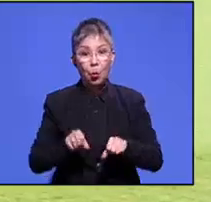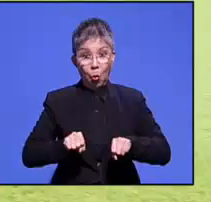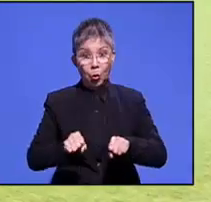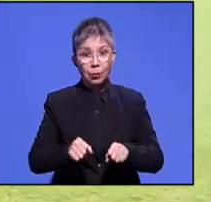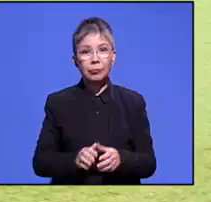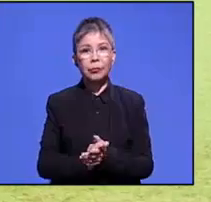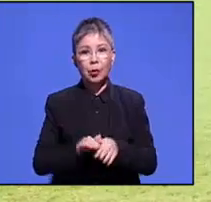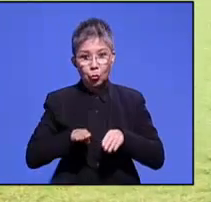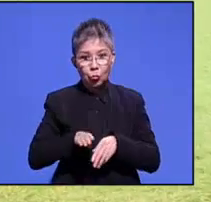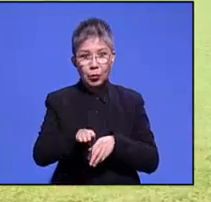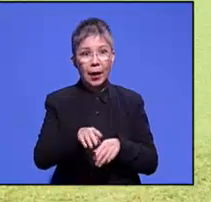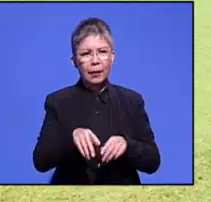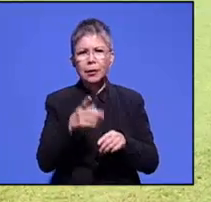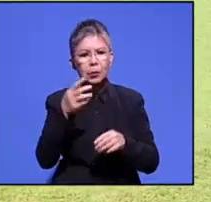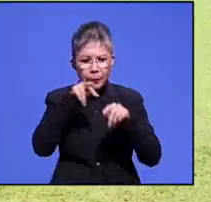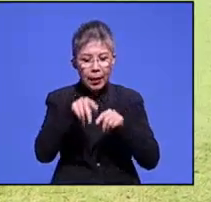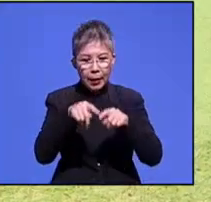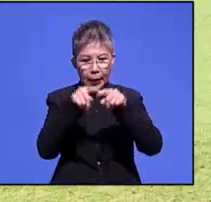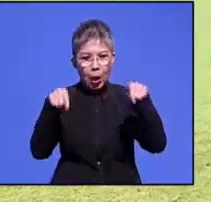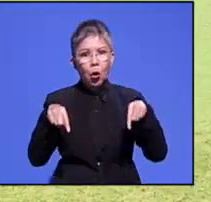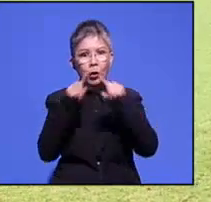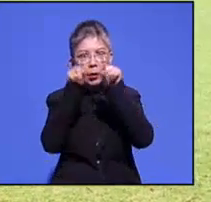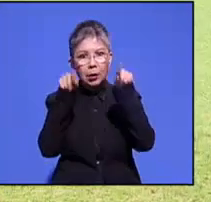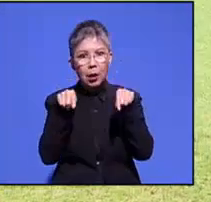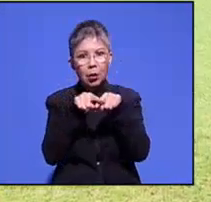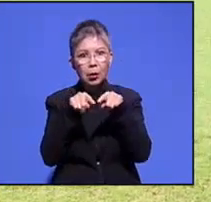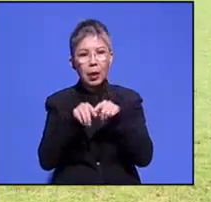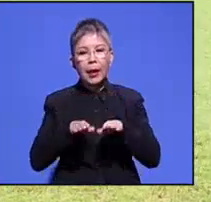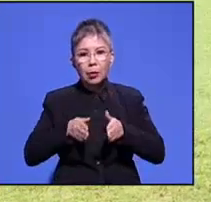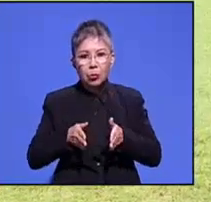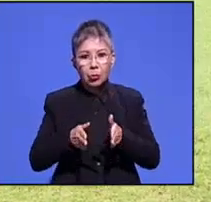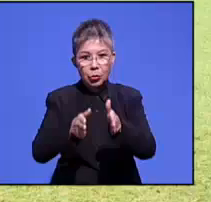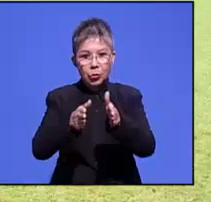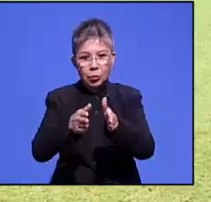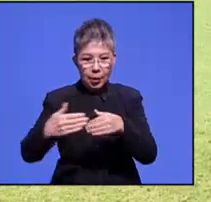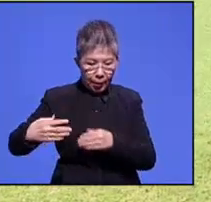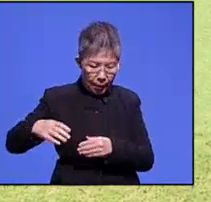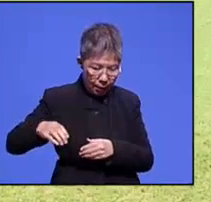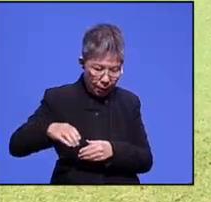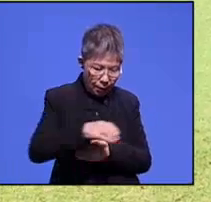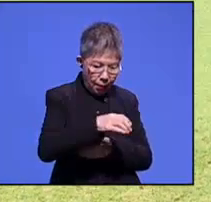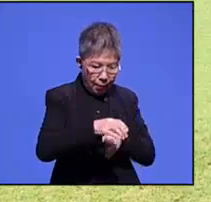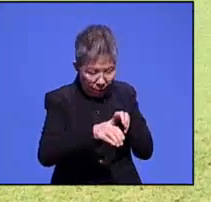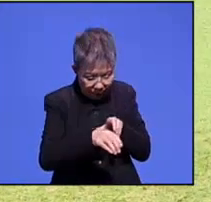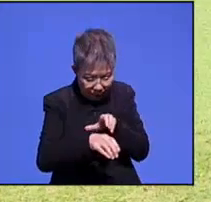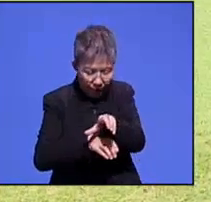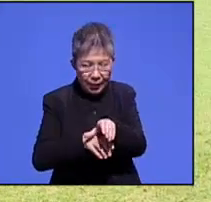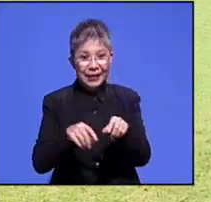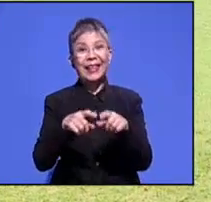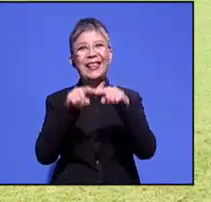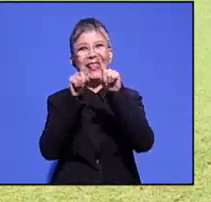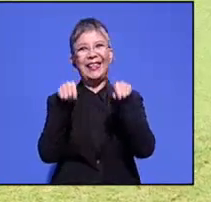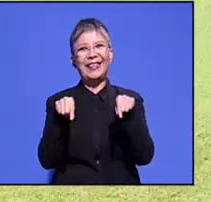Terus yang Selatan kotak-kotak gimana 11 sama aja ada yang motong Lurus ada yang mengarah nyamping jadi keliatannya itu